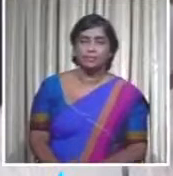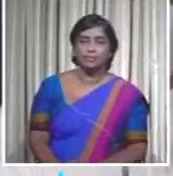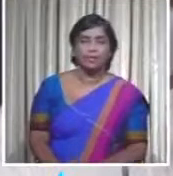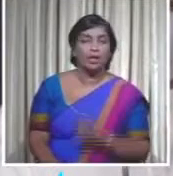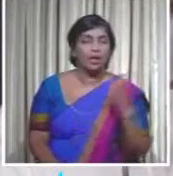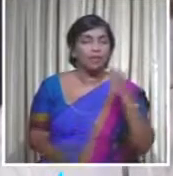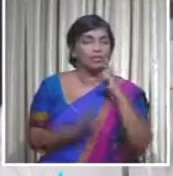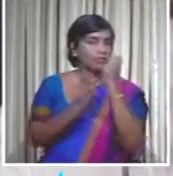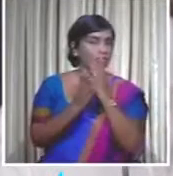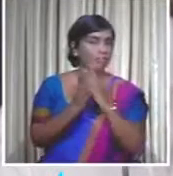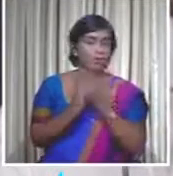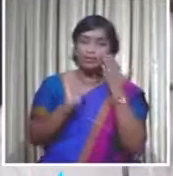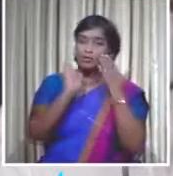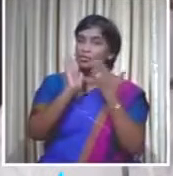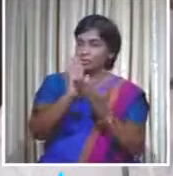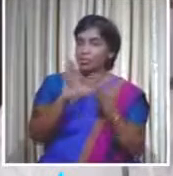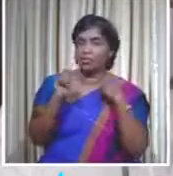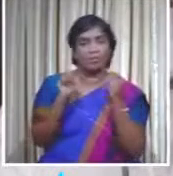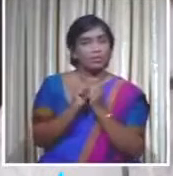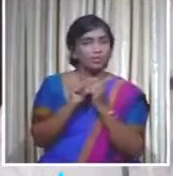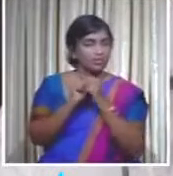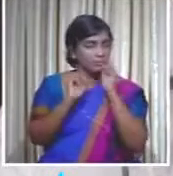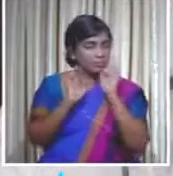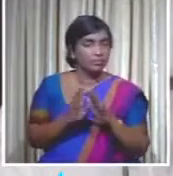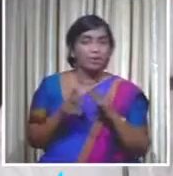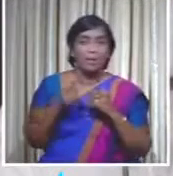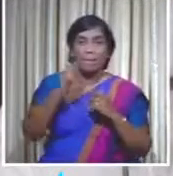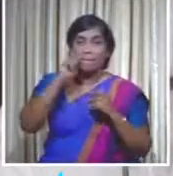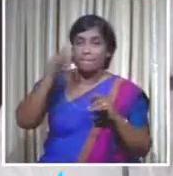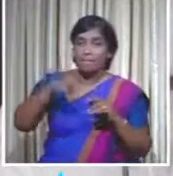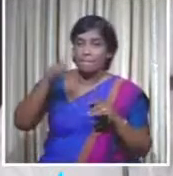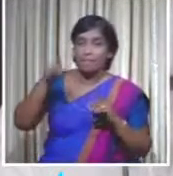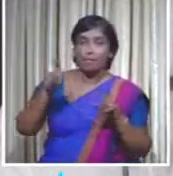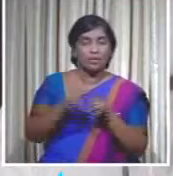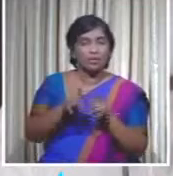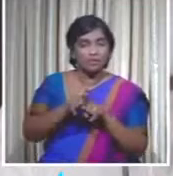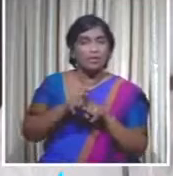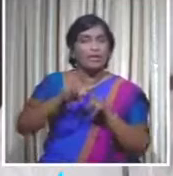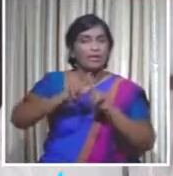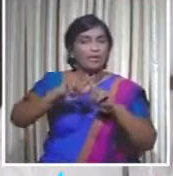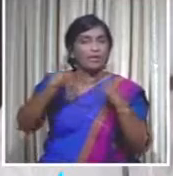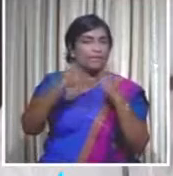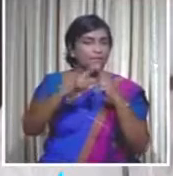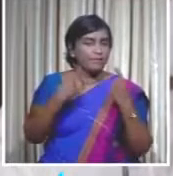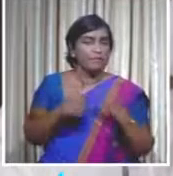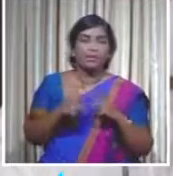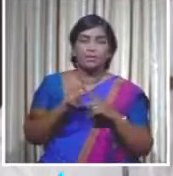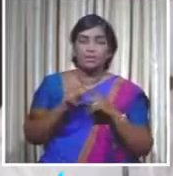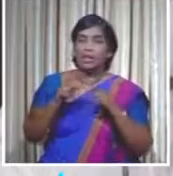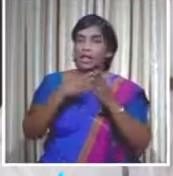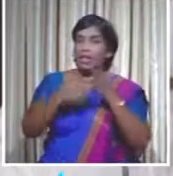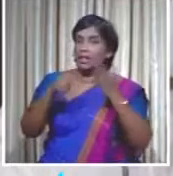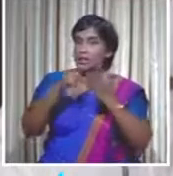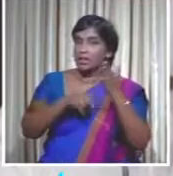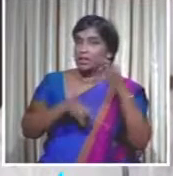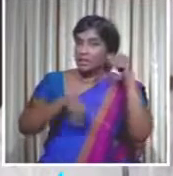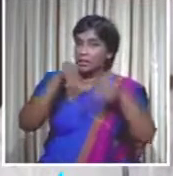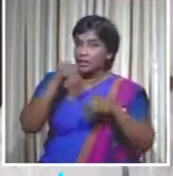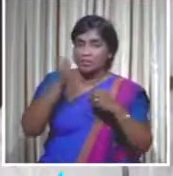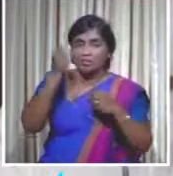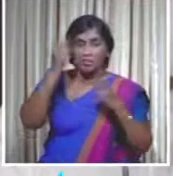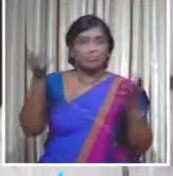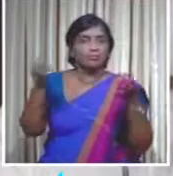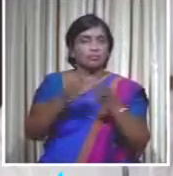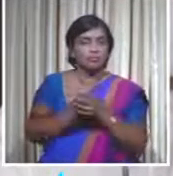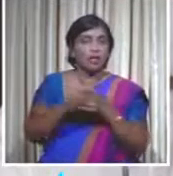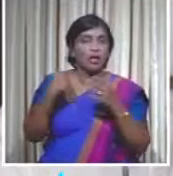නව ව්‍යවස්ථාවක් හඳුන්වා දීමට අප කටයුතු කරන්නෙමු මහජනතාවගේ මෙන් විවිධ දේශපාලන හා බෞද්ධන සංහිඳාල යෝජනා ලබාගෙන